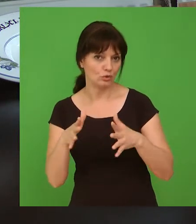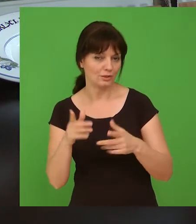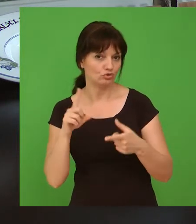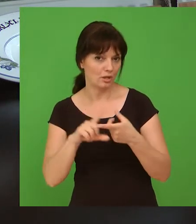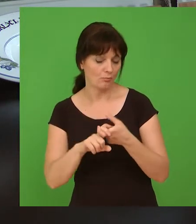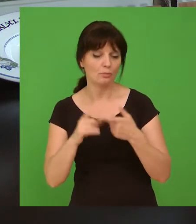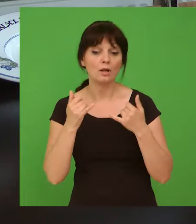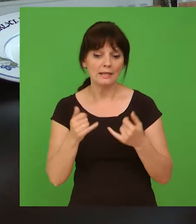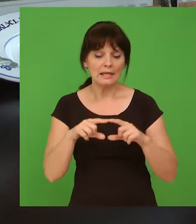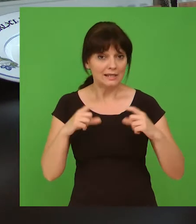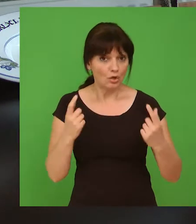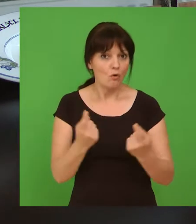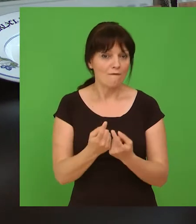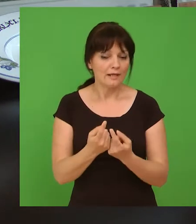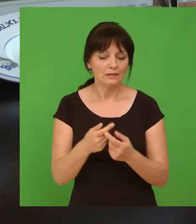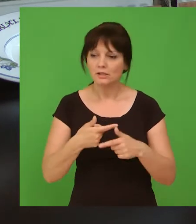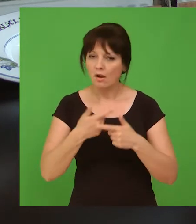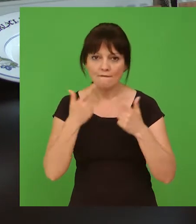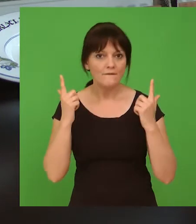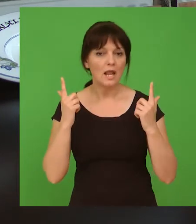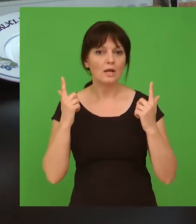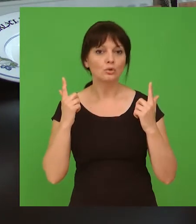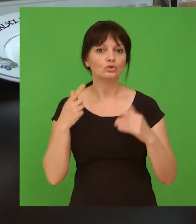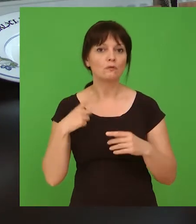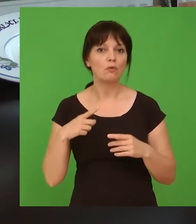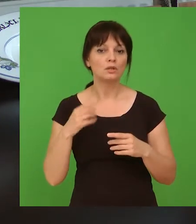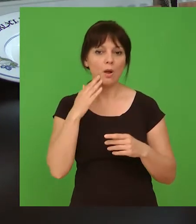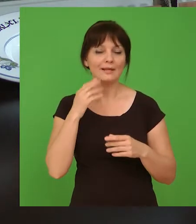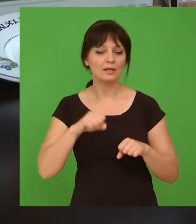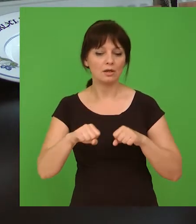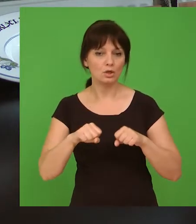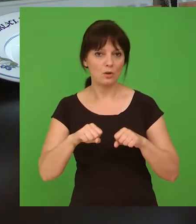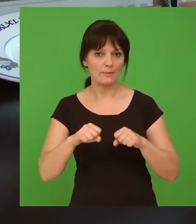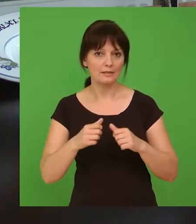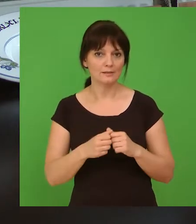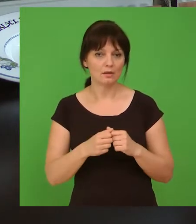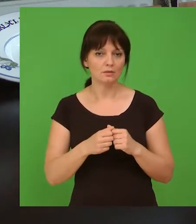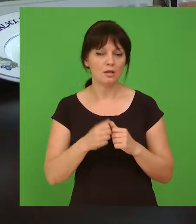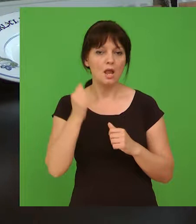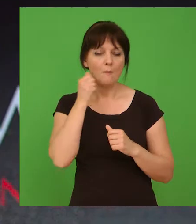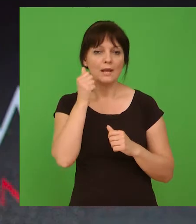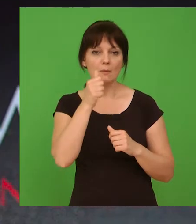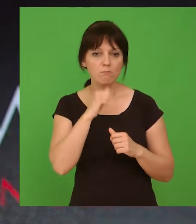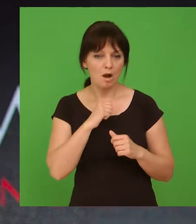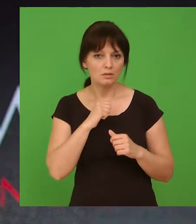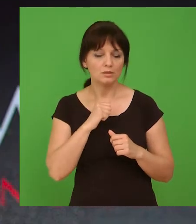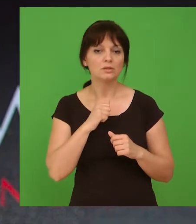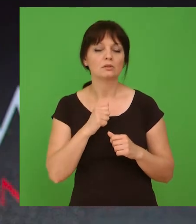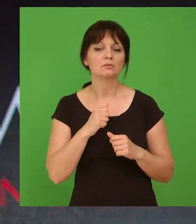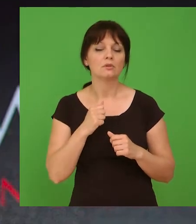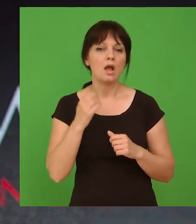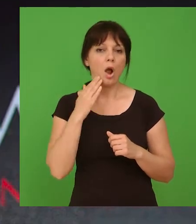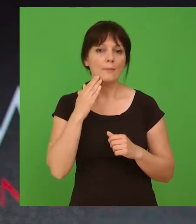a konferencián is világossá tette az amerikai kormányzat, név szerint Mike Pence,